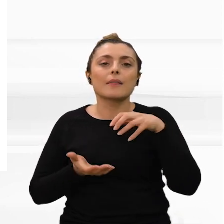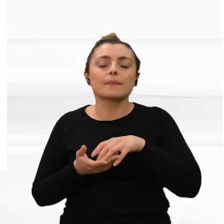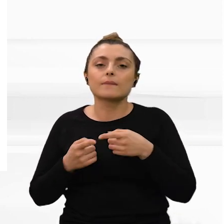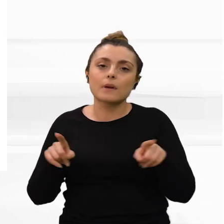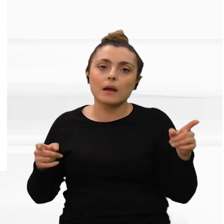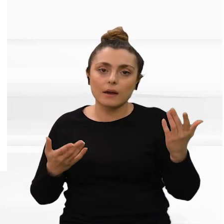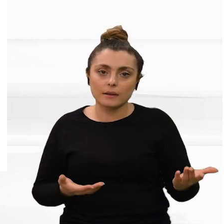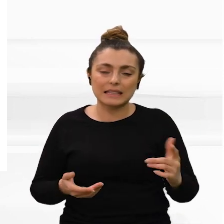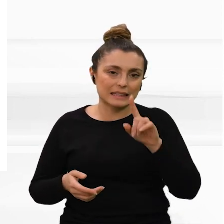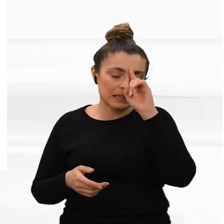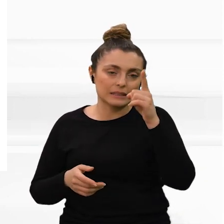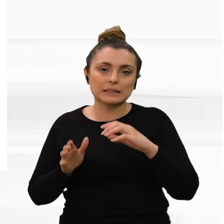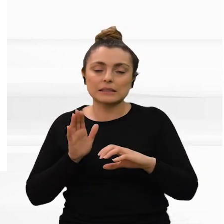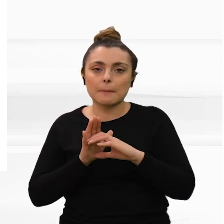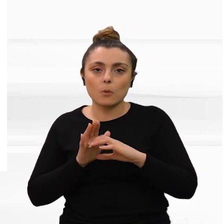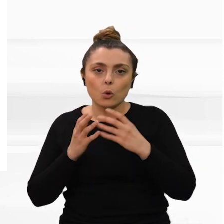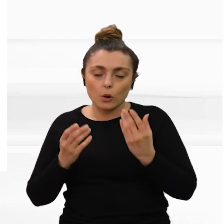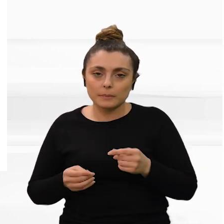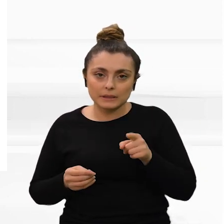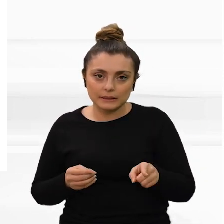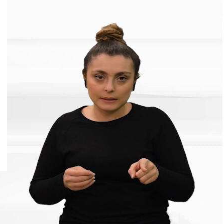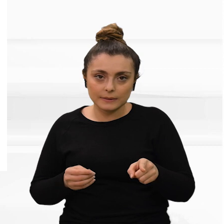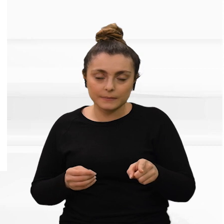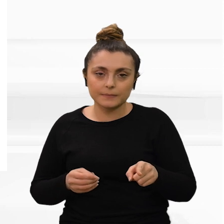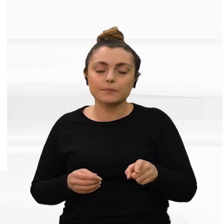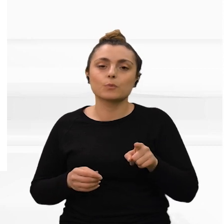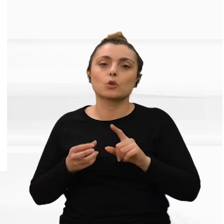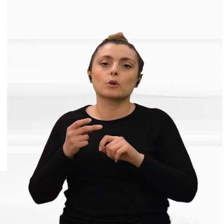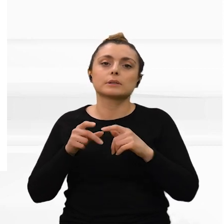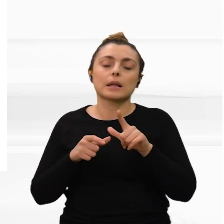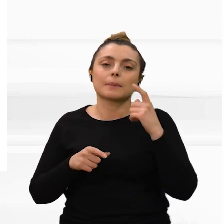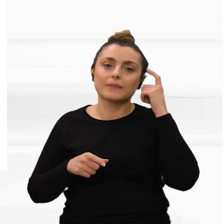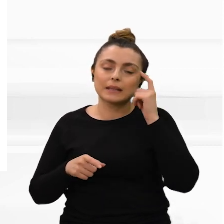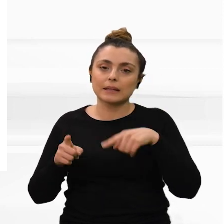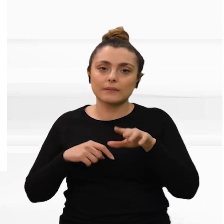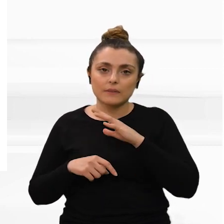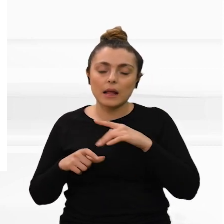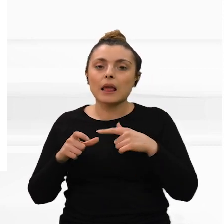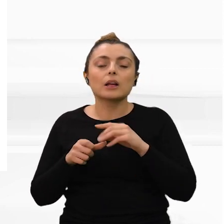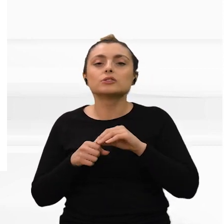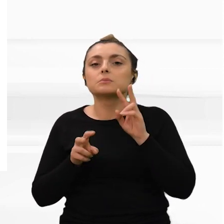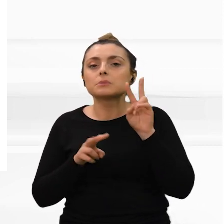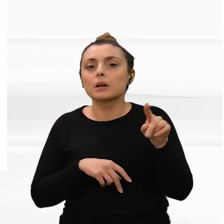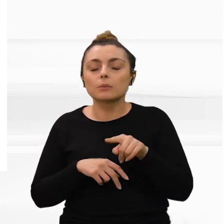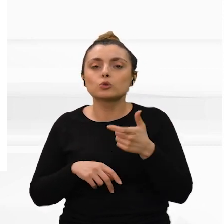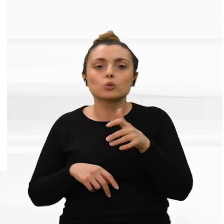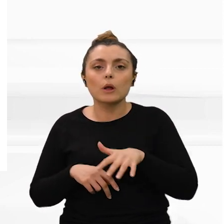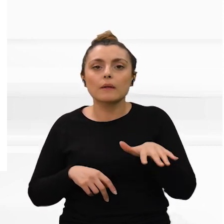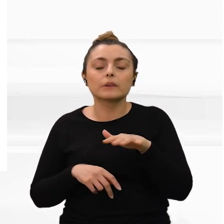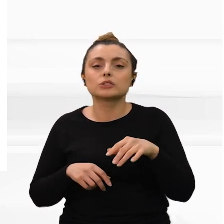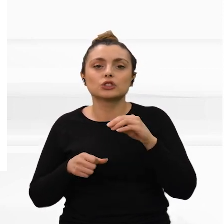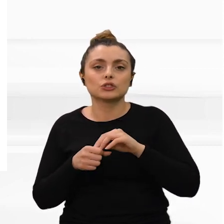adasından farklıdır yalnızlığın sembolü ol Evet bu da özel bir yerde arkadaşlar el seçeneğine bakalım